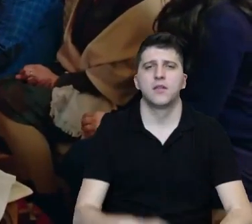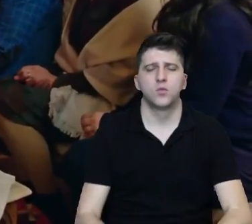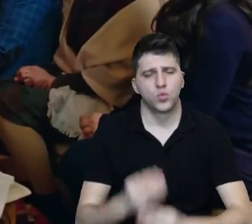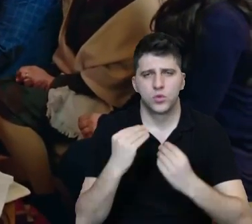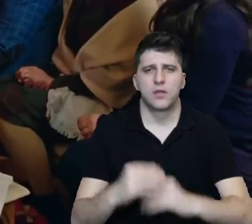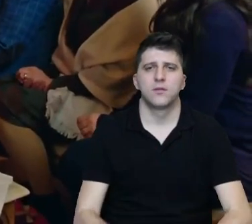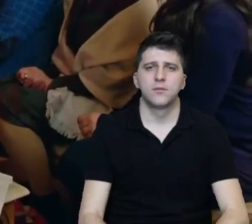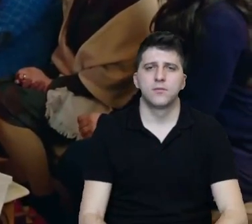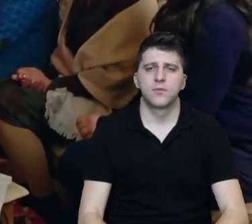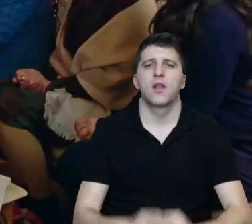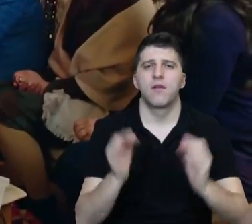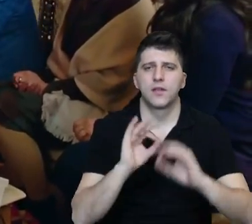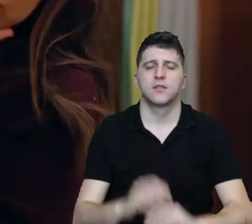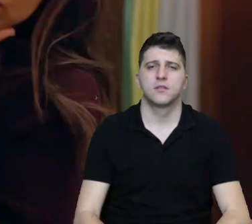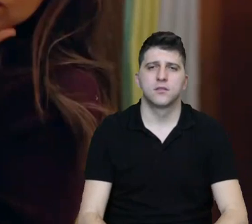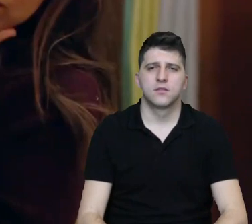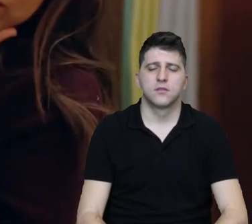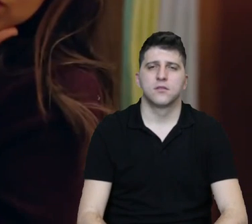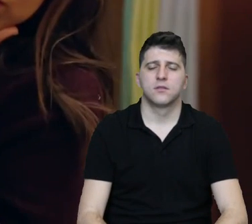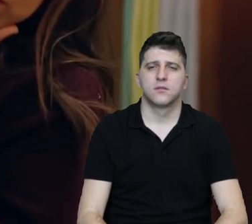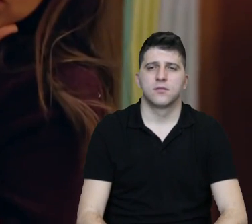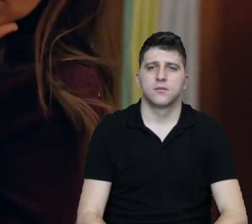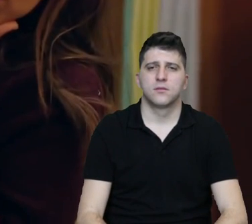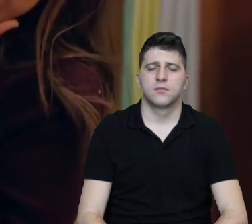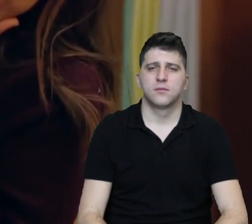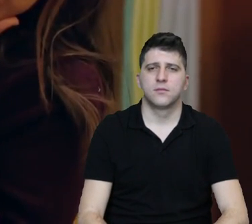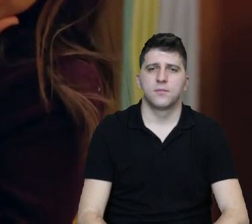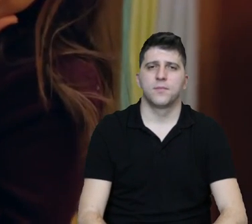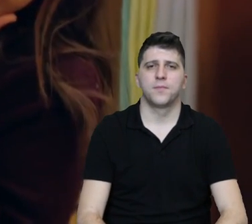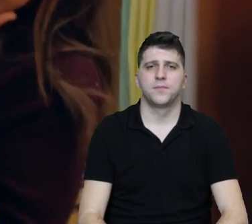Sertar abi, güzel gidiyor. Evet. Aysun'un kulağı içeride.